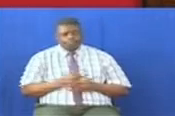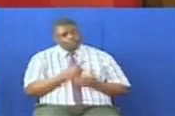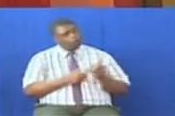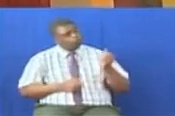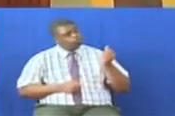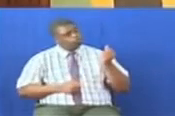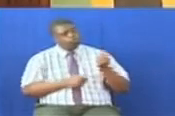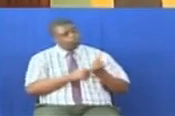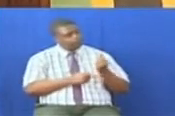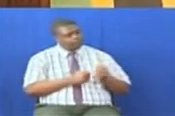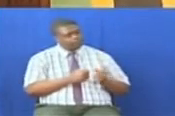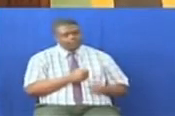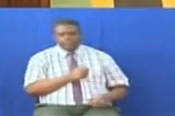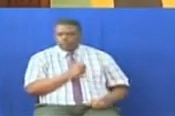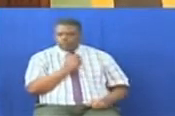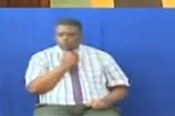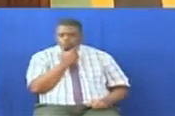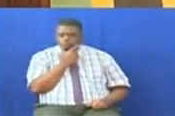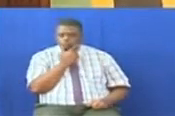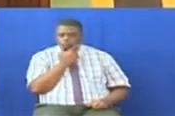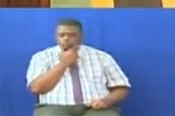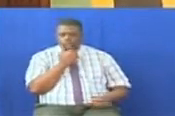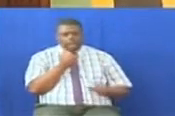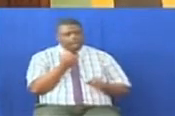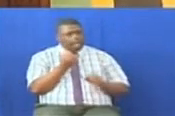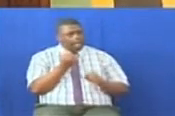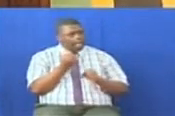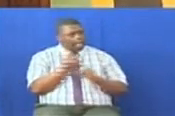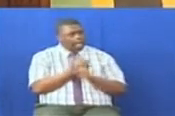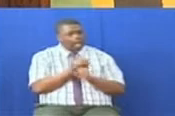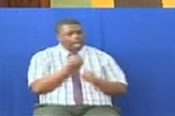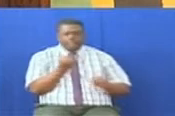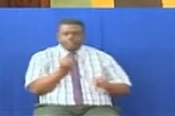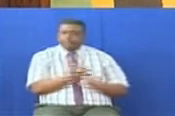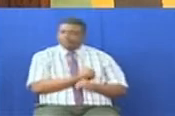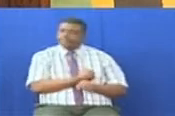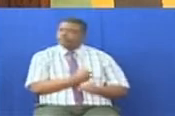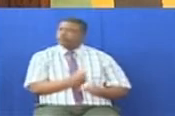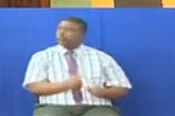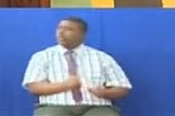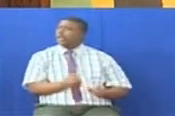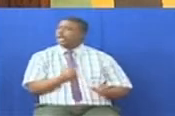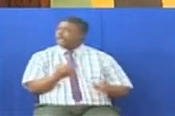kwa kazi kubwa na ya kutukuka ambayo anaendelea kuifanya.